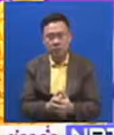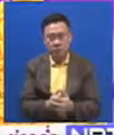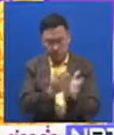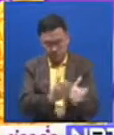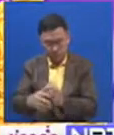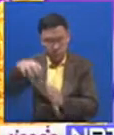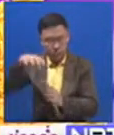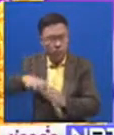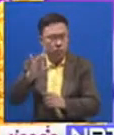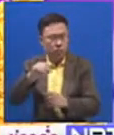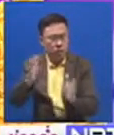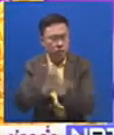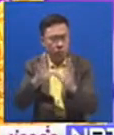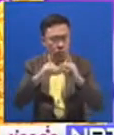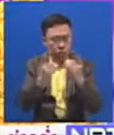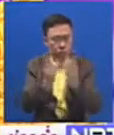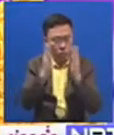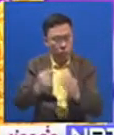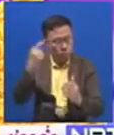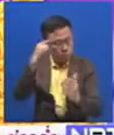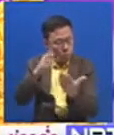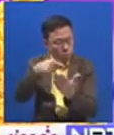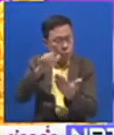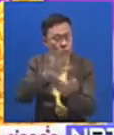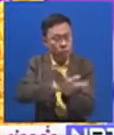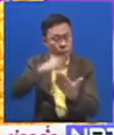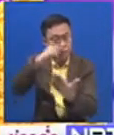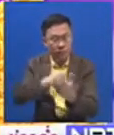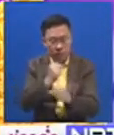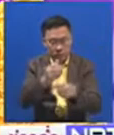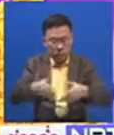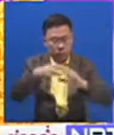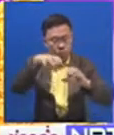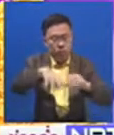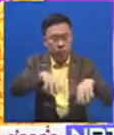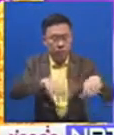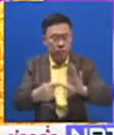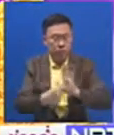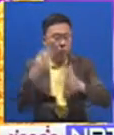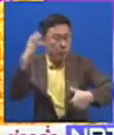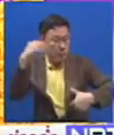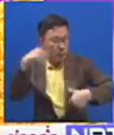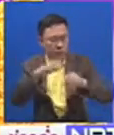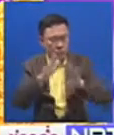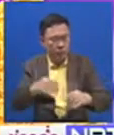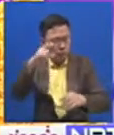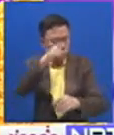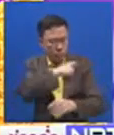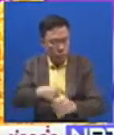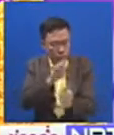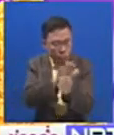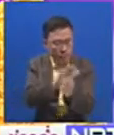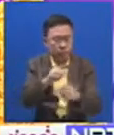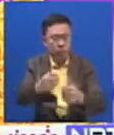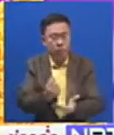เต็มองค์การสวนสัตว์ร่วมกับชมรมผู้รู้คุณแผ่นดินได้จัดสร้างส่วนจัดแสดงลิงแสมส่งเลี้ยงเพื่อเป็นความรู้